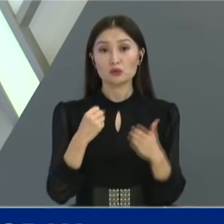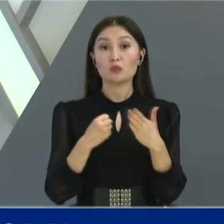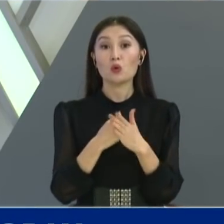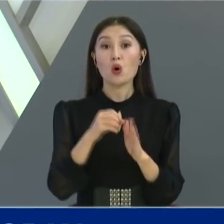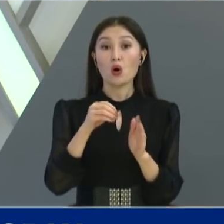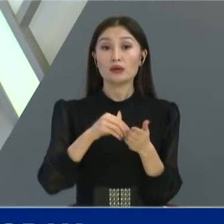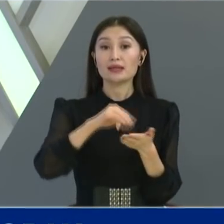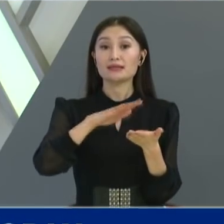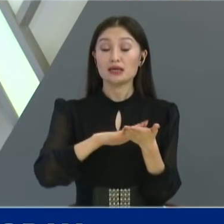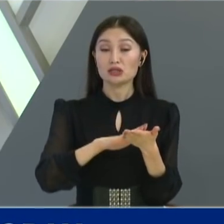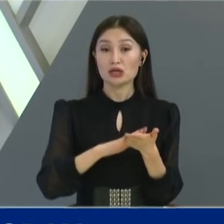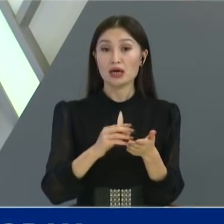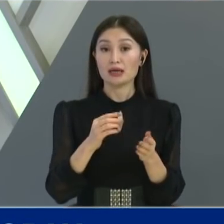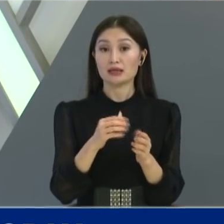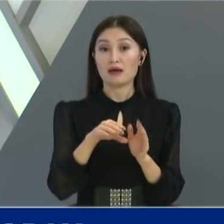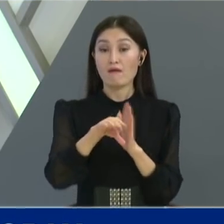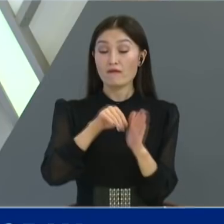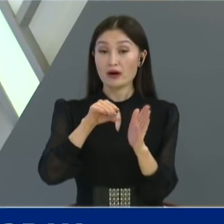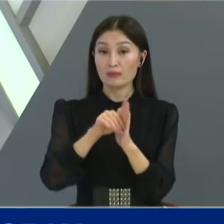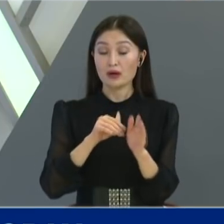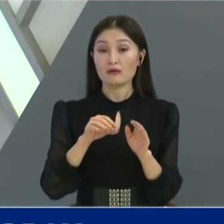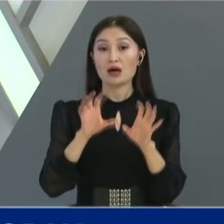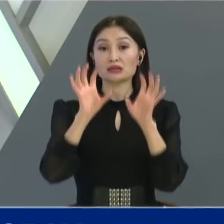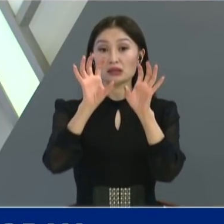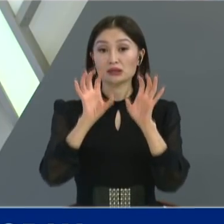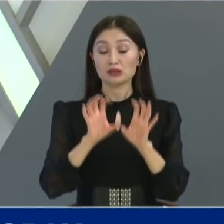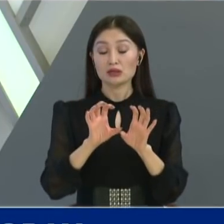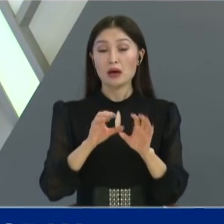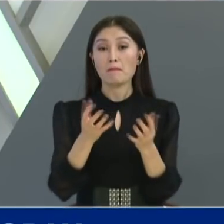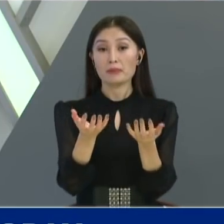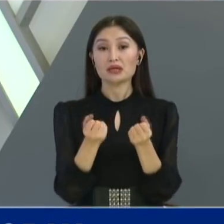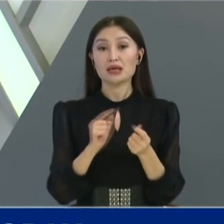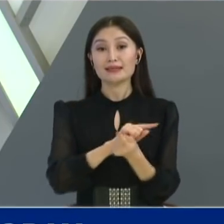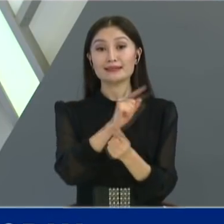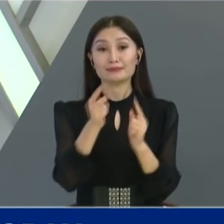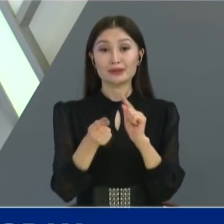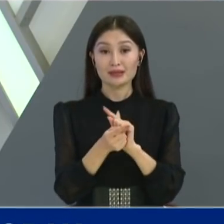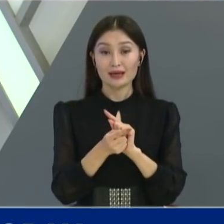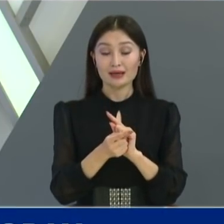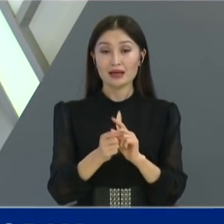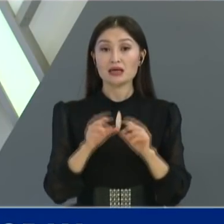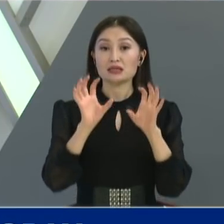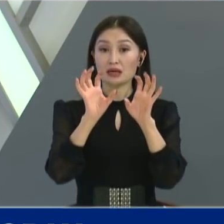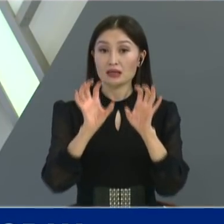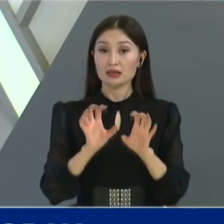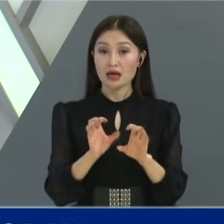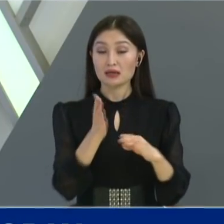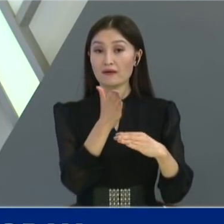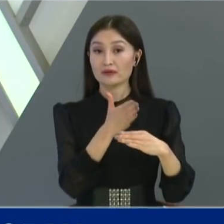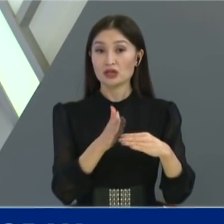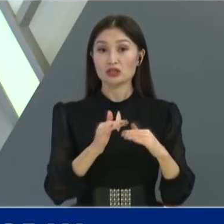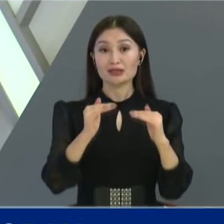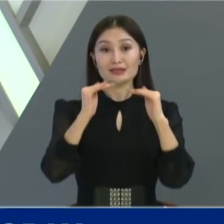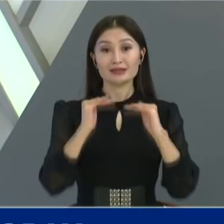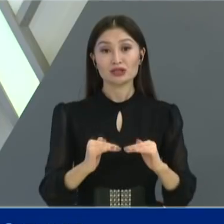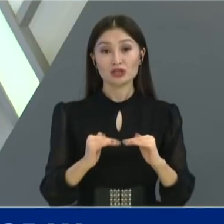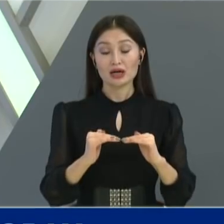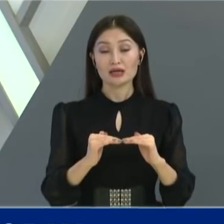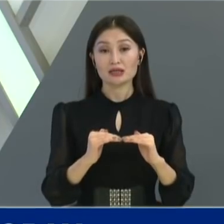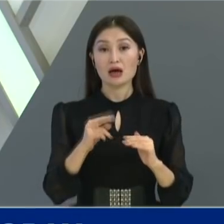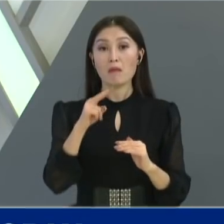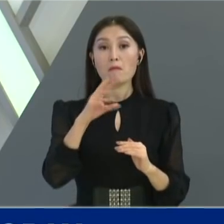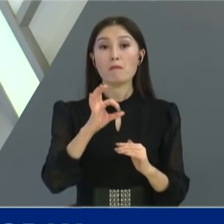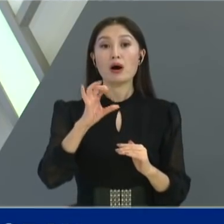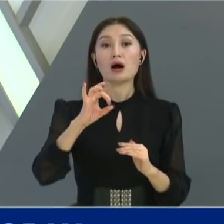назначения повторных выборов на законодательном уровне принять изменения в избирательное законодательство в части снижения избирательного